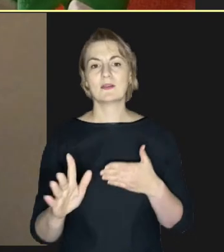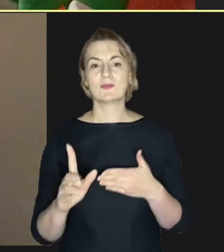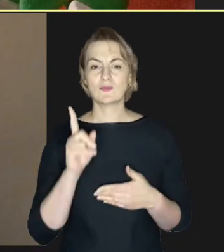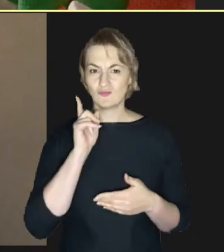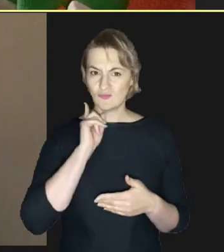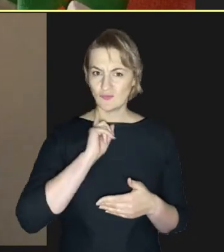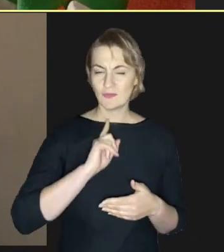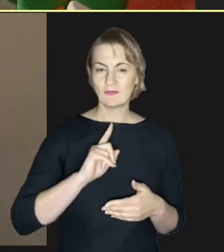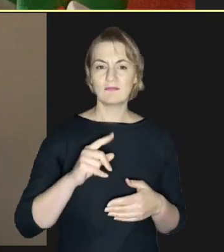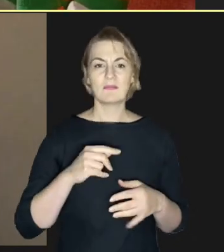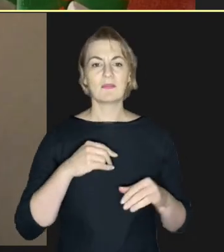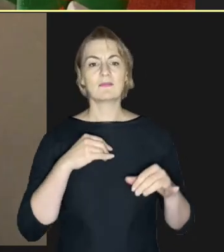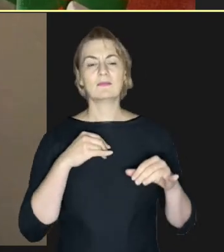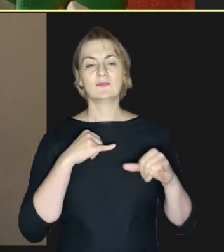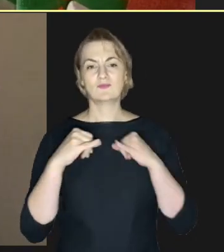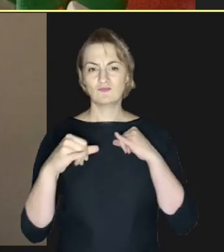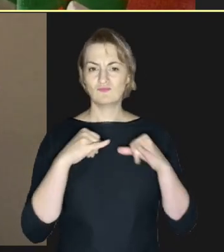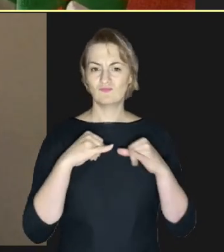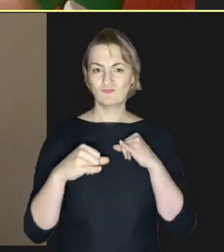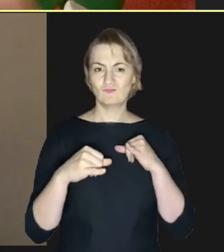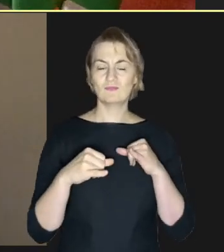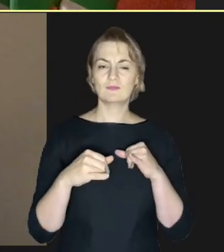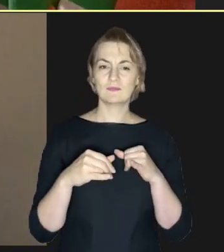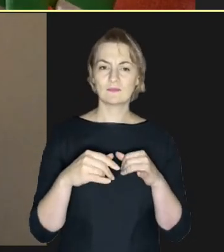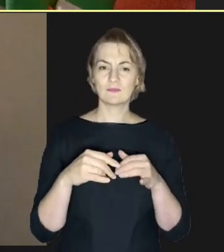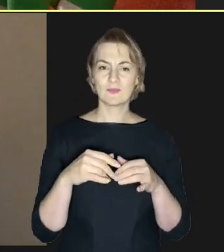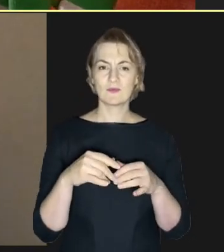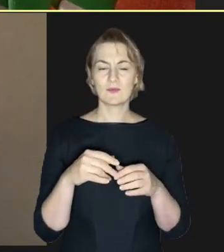zasobów naturalnych?